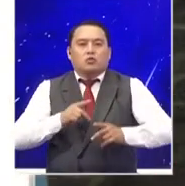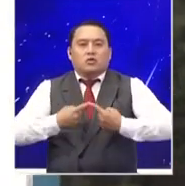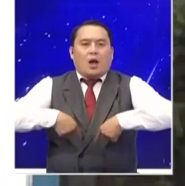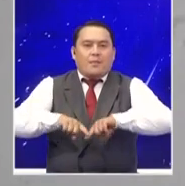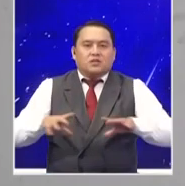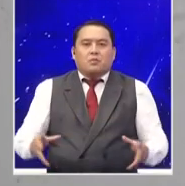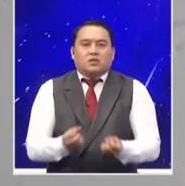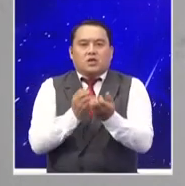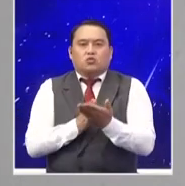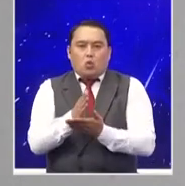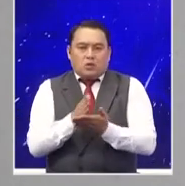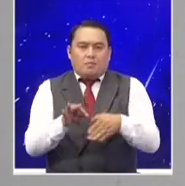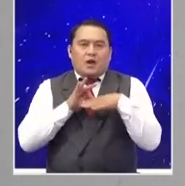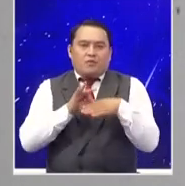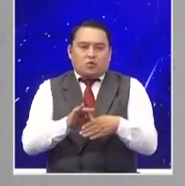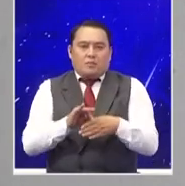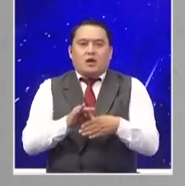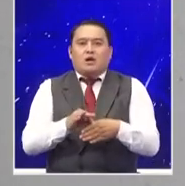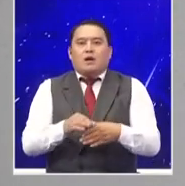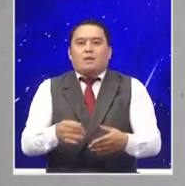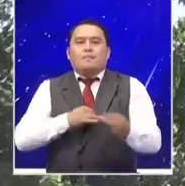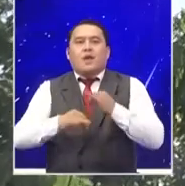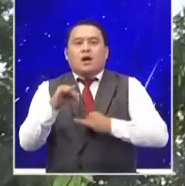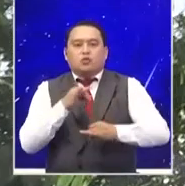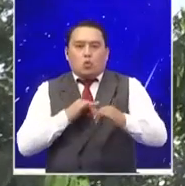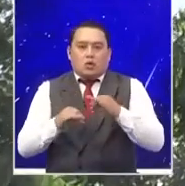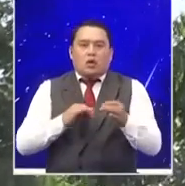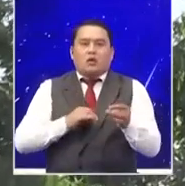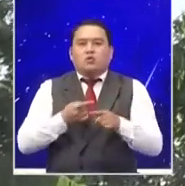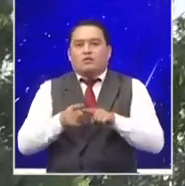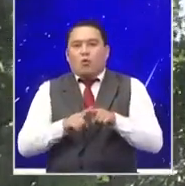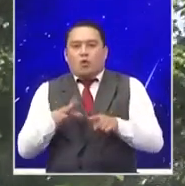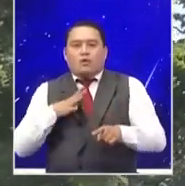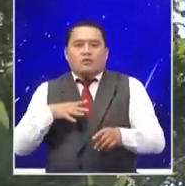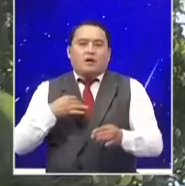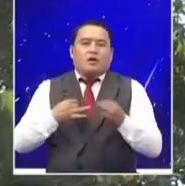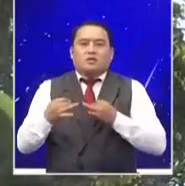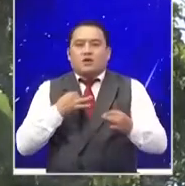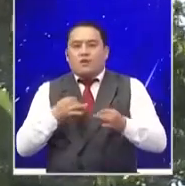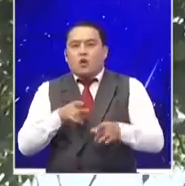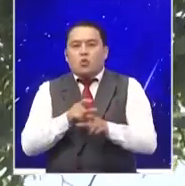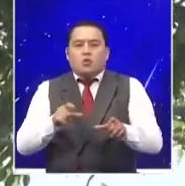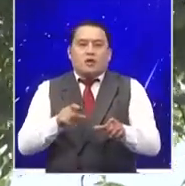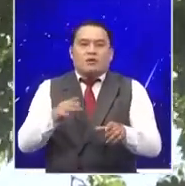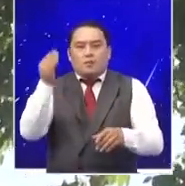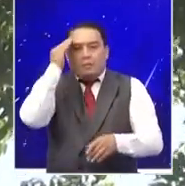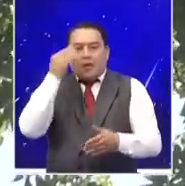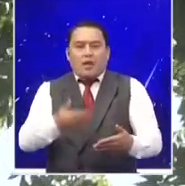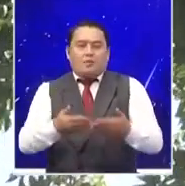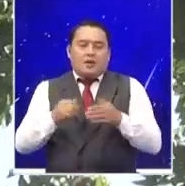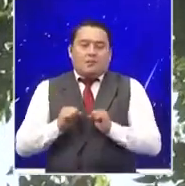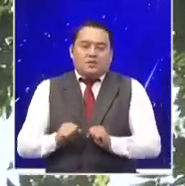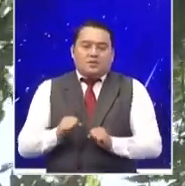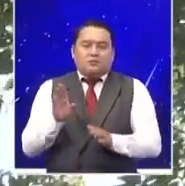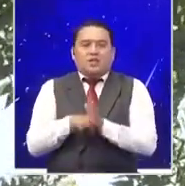областного департамента чрезвычайных ситуаций проводят с гражданами профилактическую беседу. В ходе разговора людям разъясняется соблюдение всех